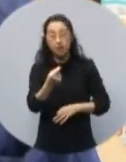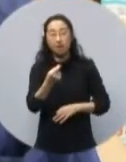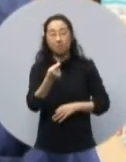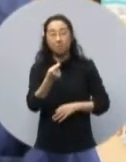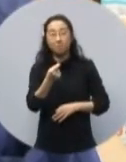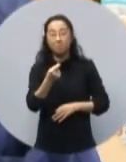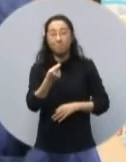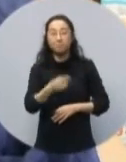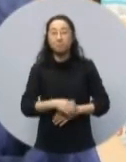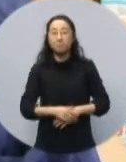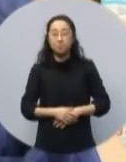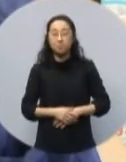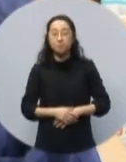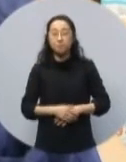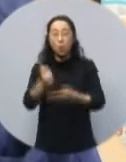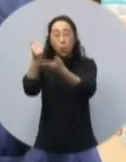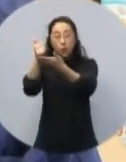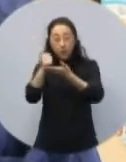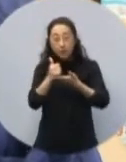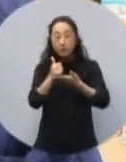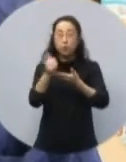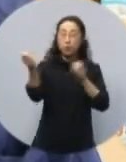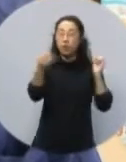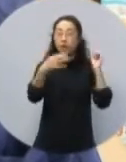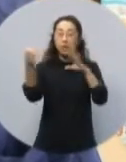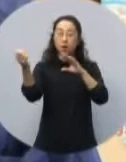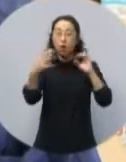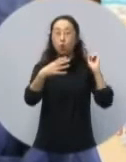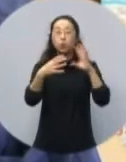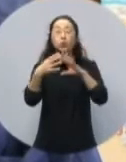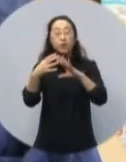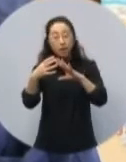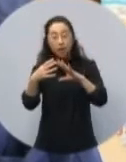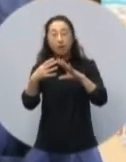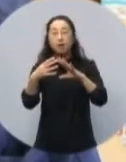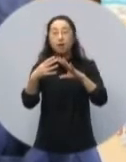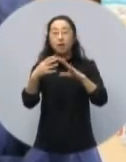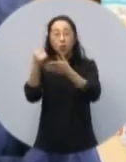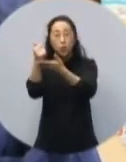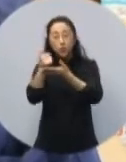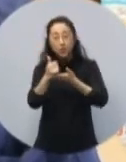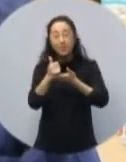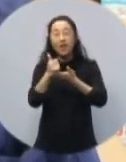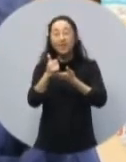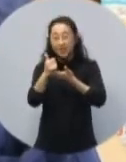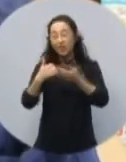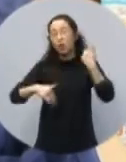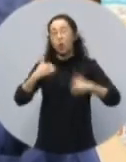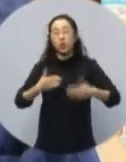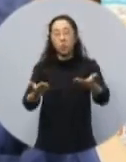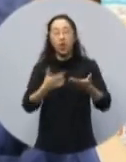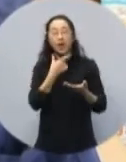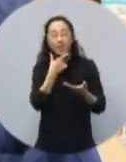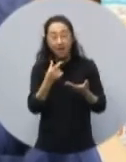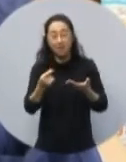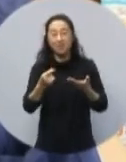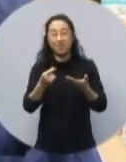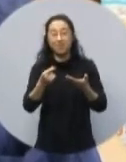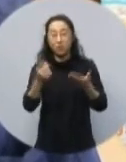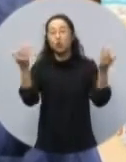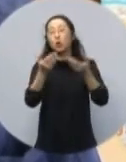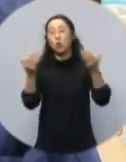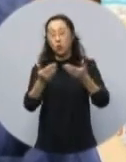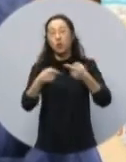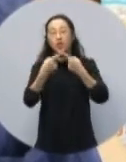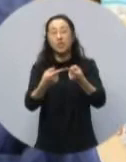ですか、そのお客さんと対話を取って、でそのお客さんに喜んでもらいたいみたいな、そういうふうな仕事に就